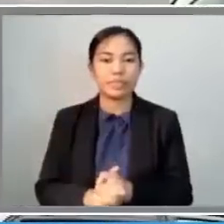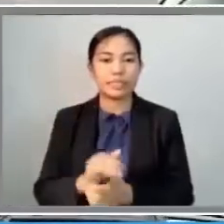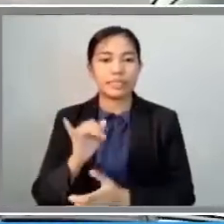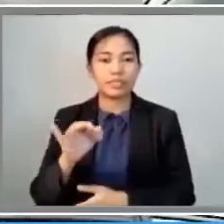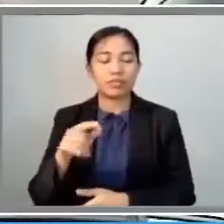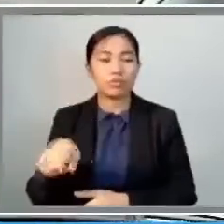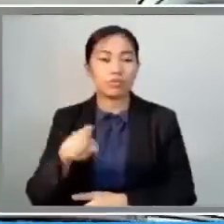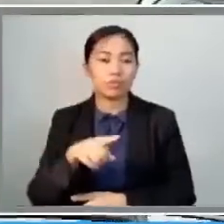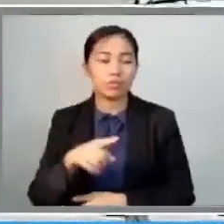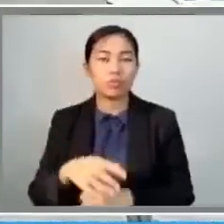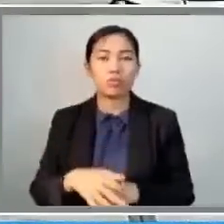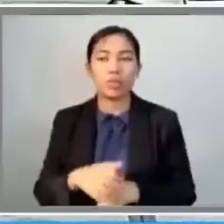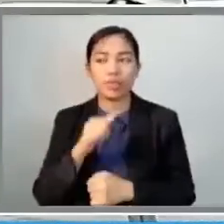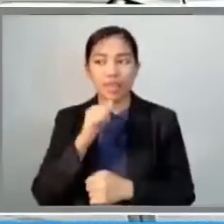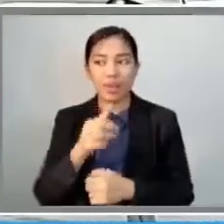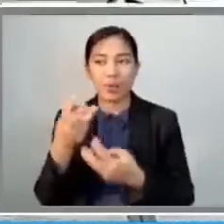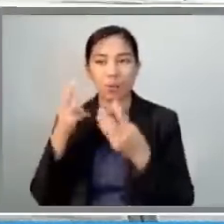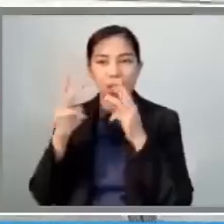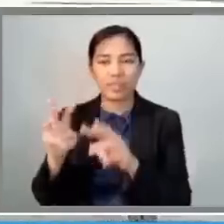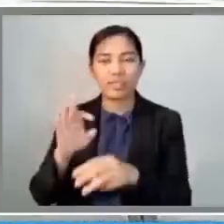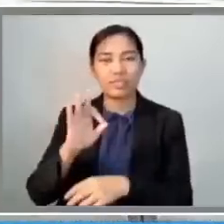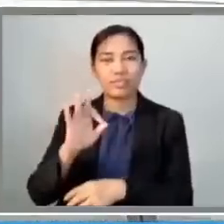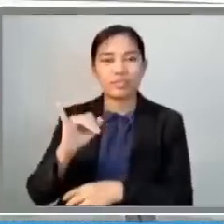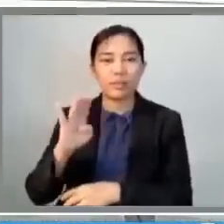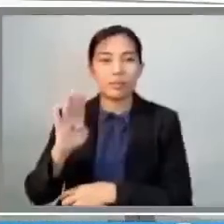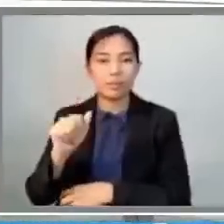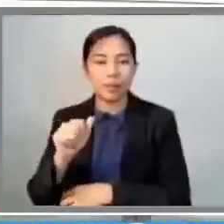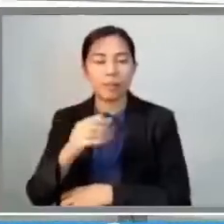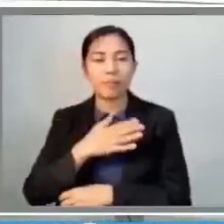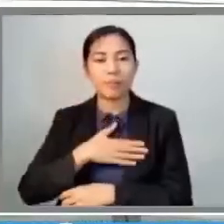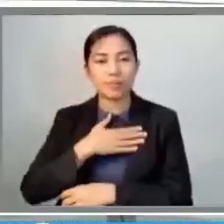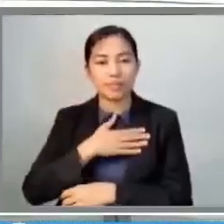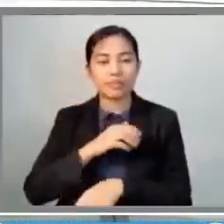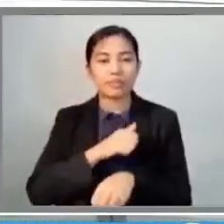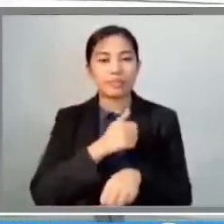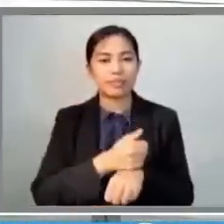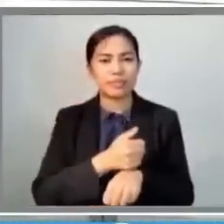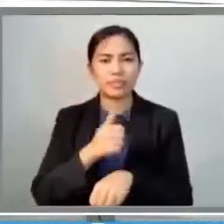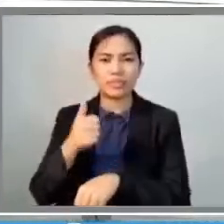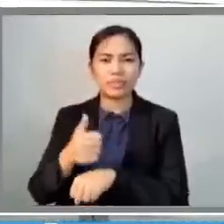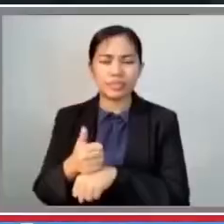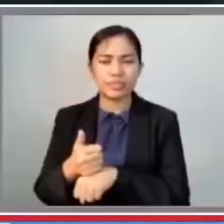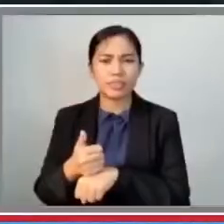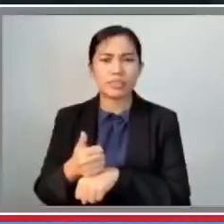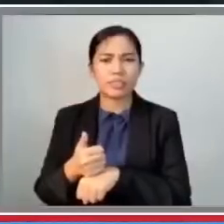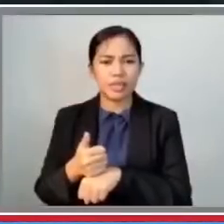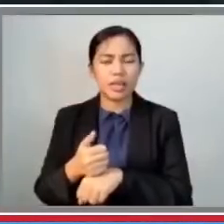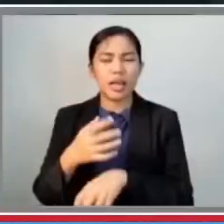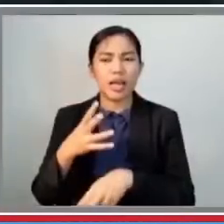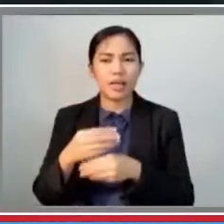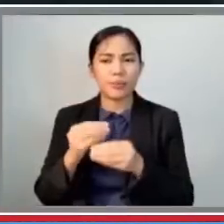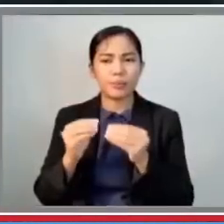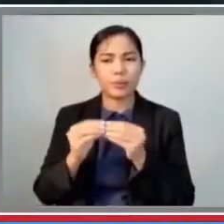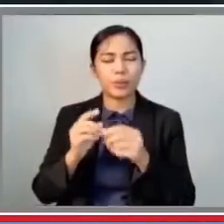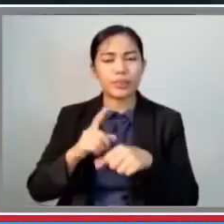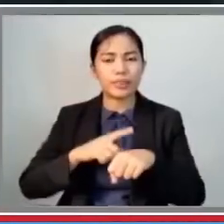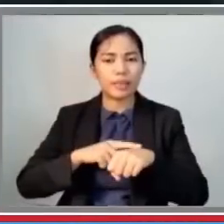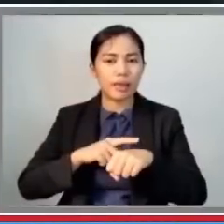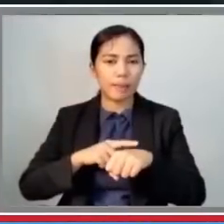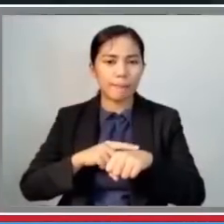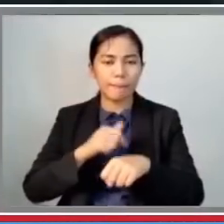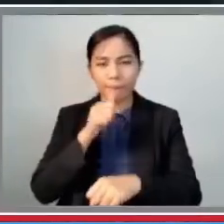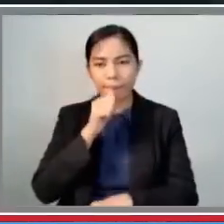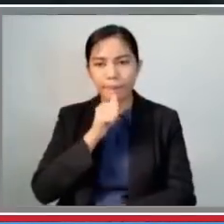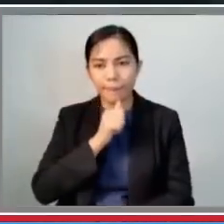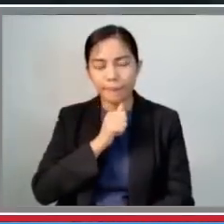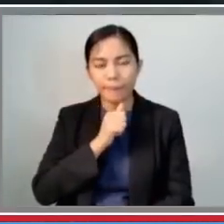po manonood dito mag ah alat na lang po Magdagdag na lang po ng ah additional time para po kung